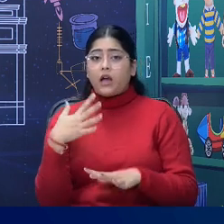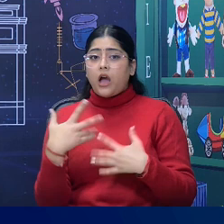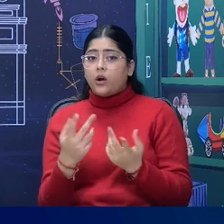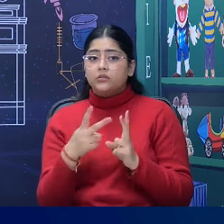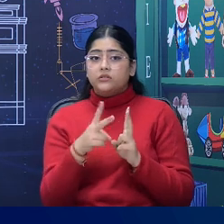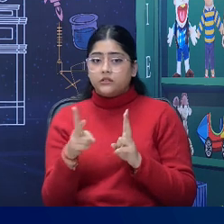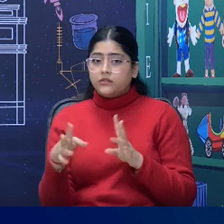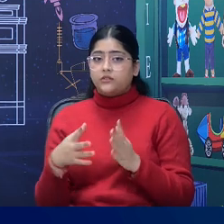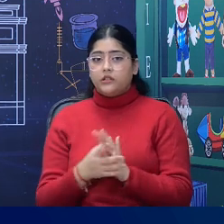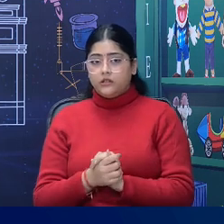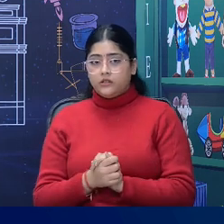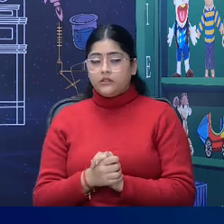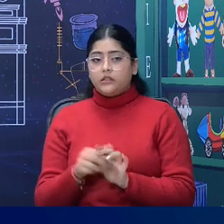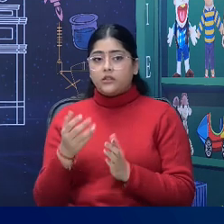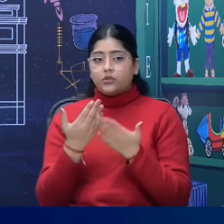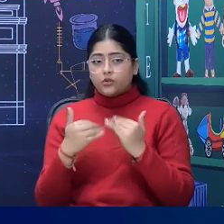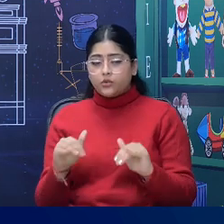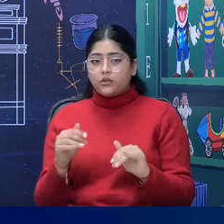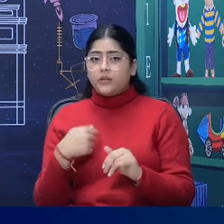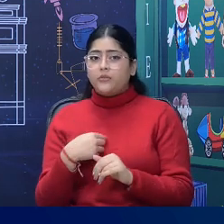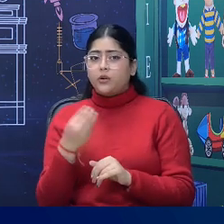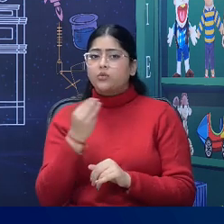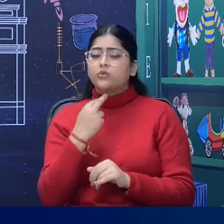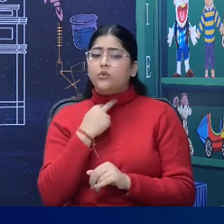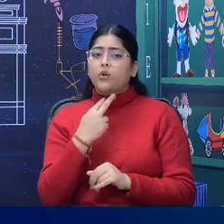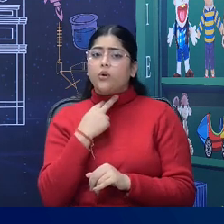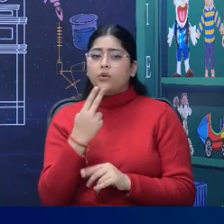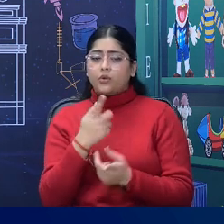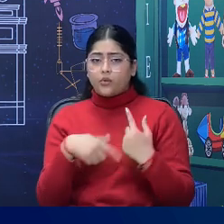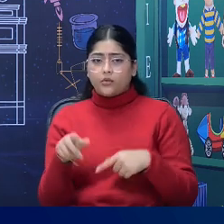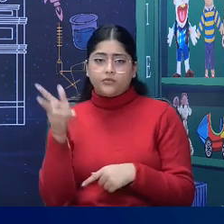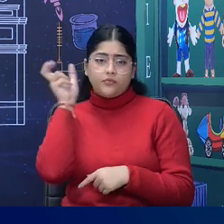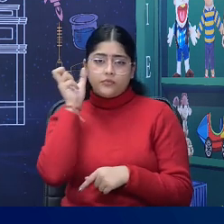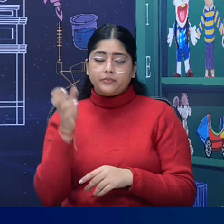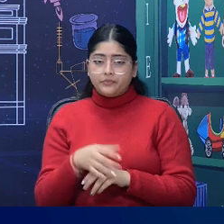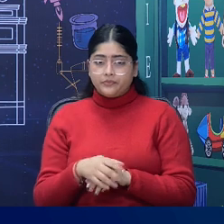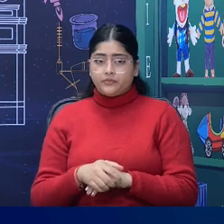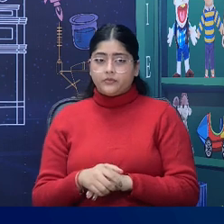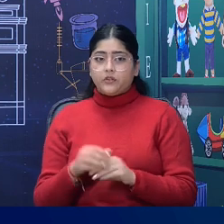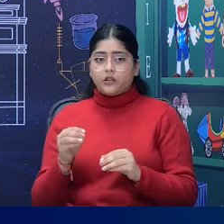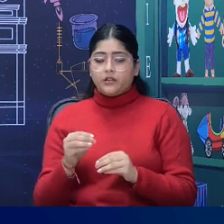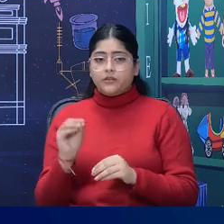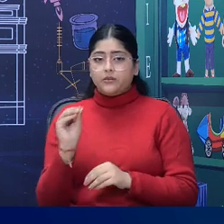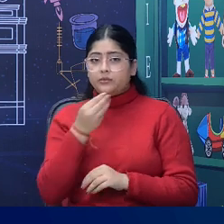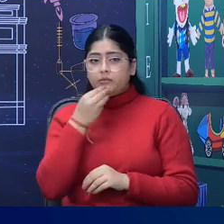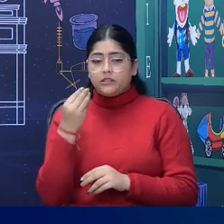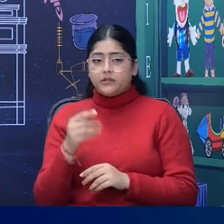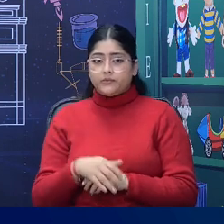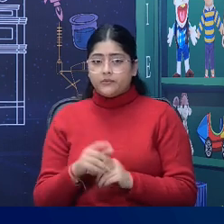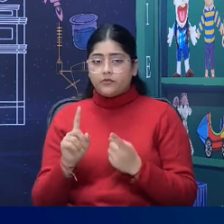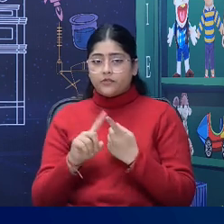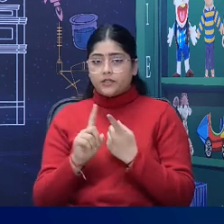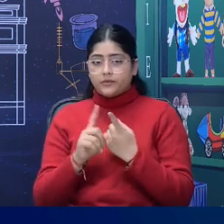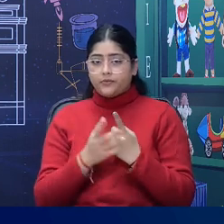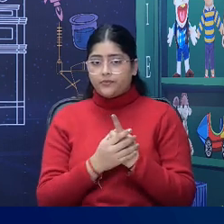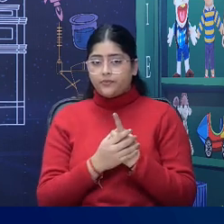और अपने दर्शकों को अपने छात्रों को दो ऑडियो सुनाना चाहता हूं कृपया वो ऑडियो सुनते हैं और फिर आगे चर्चा करते हैं एक पहली